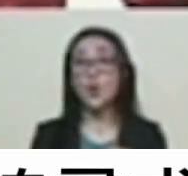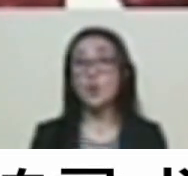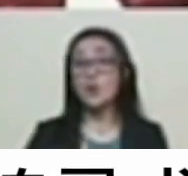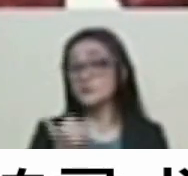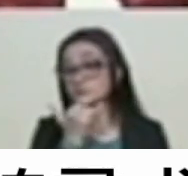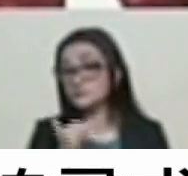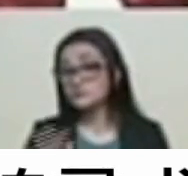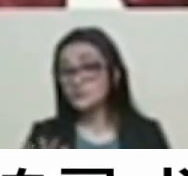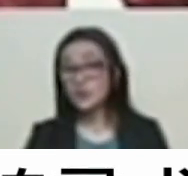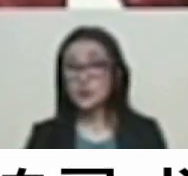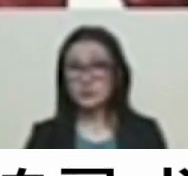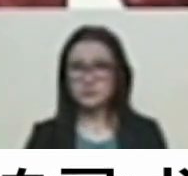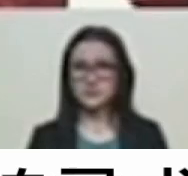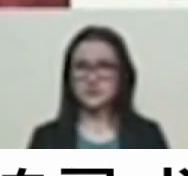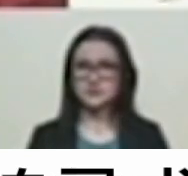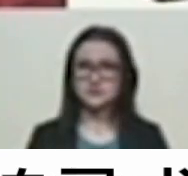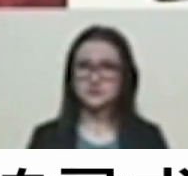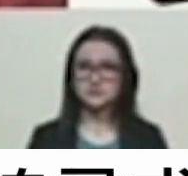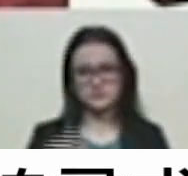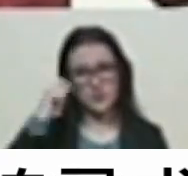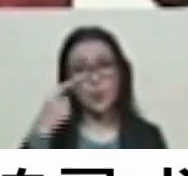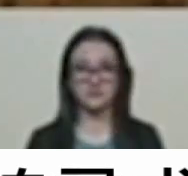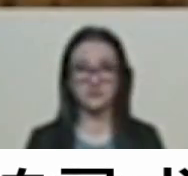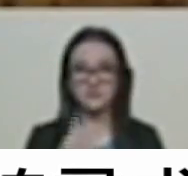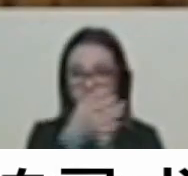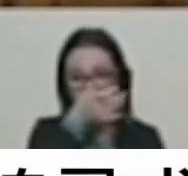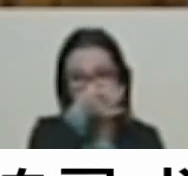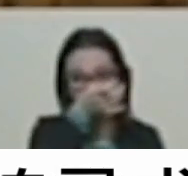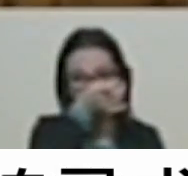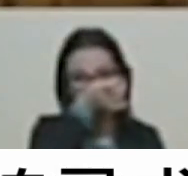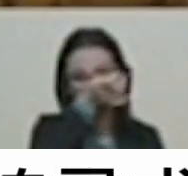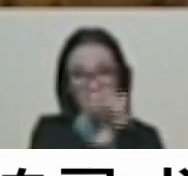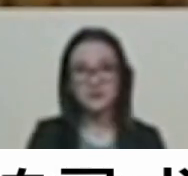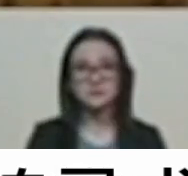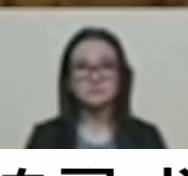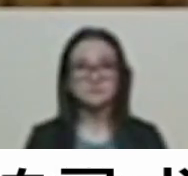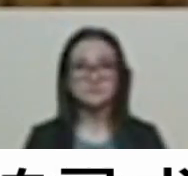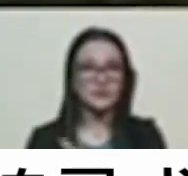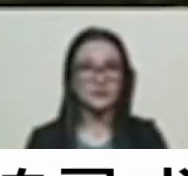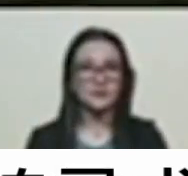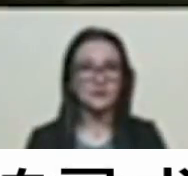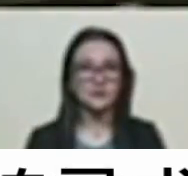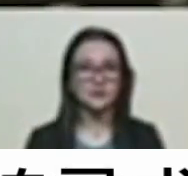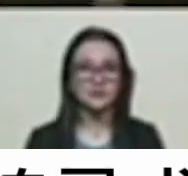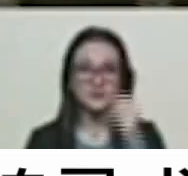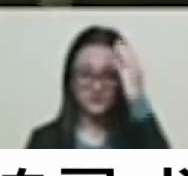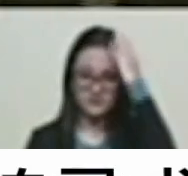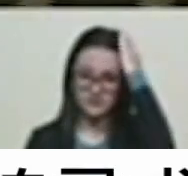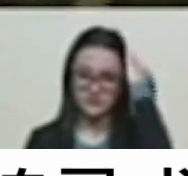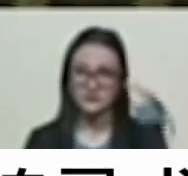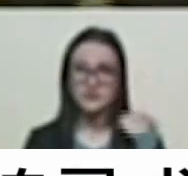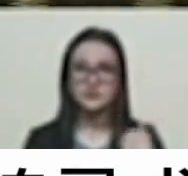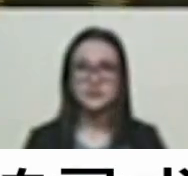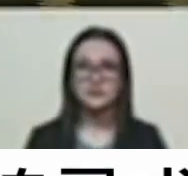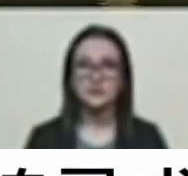执政的委内瑞拉联合社会党占了优势。因为在野阵营在地方选举接连败选，导致立场分歧，执政